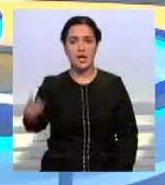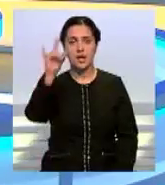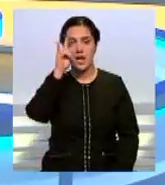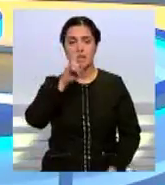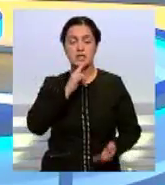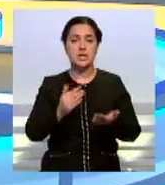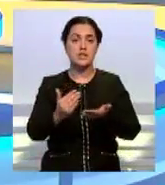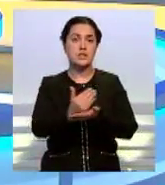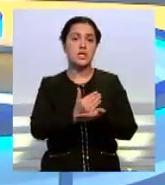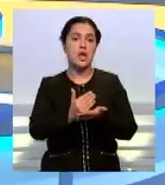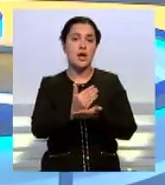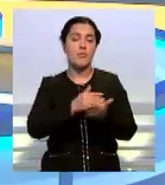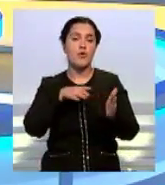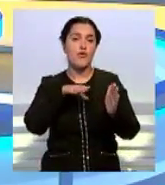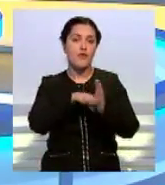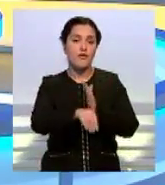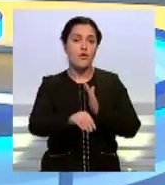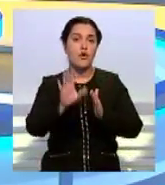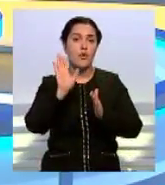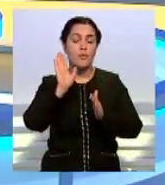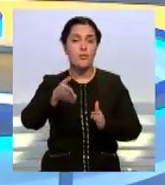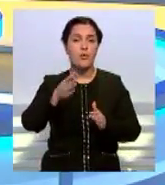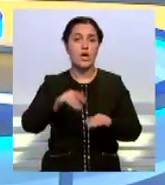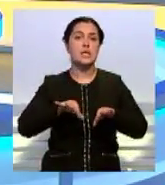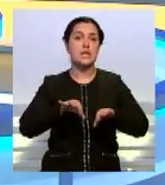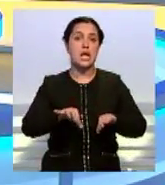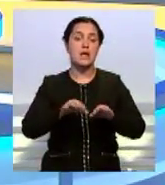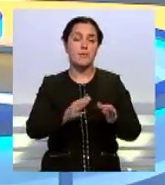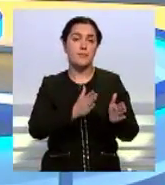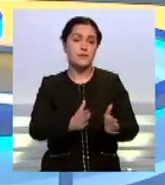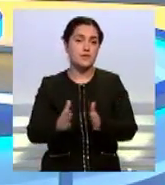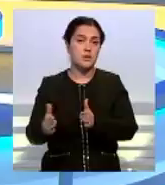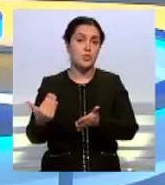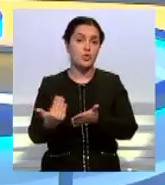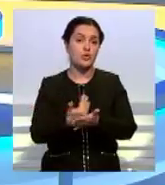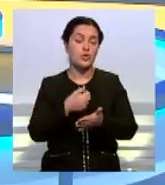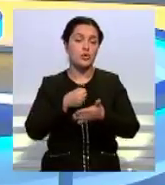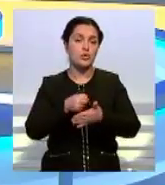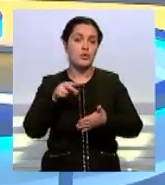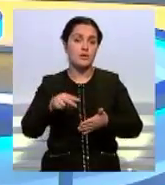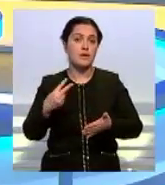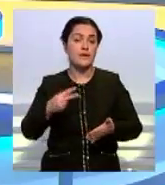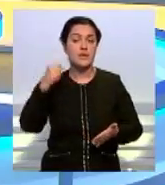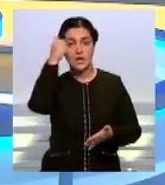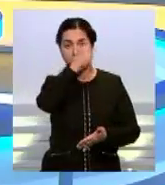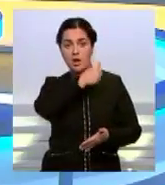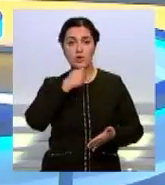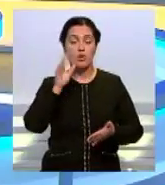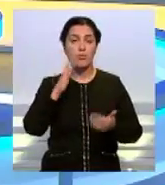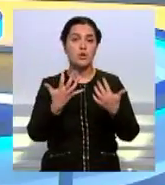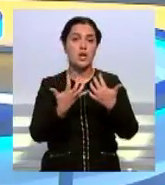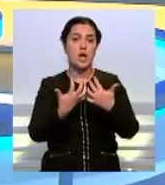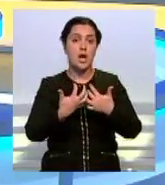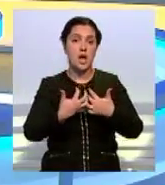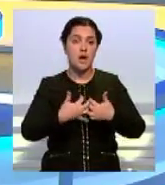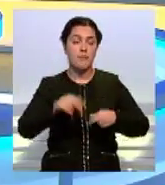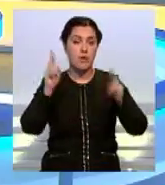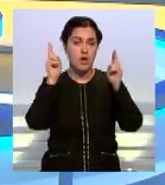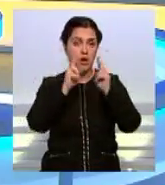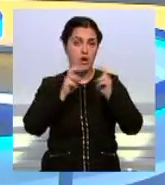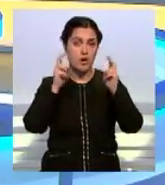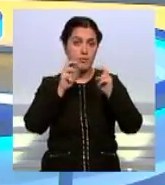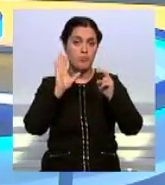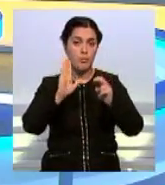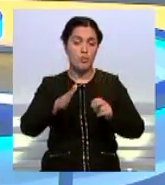Казахстане собираются внедрить интеллектуальную транспортную систему. До 2020 года планируют ввести автоматизированные измерительные